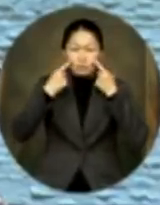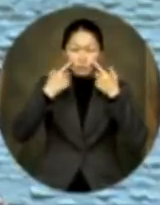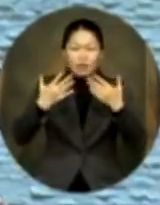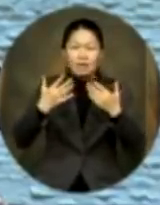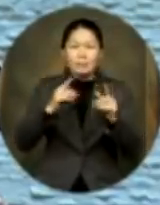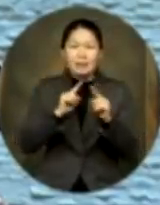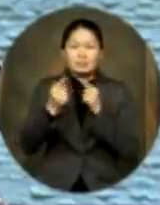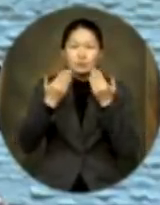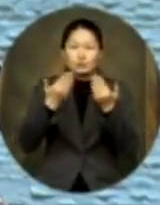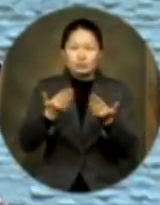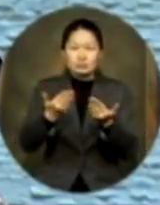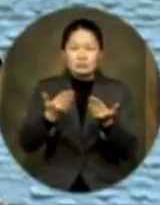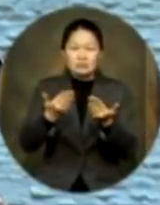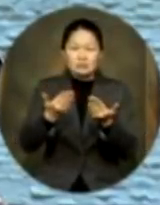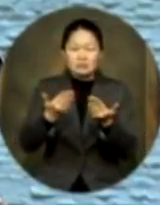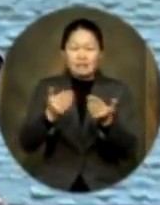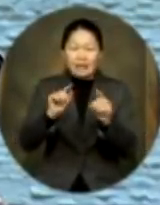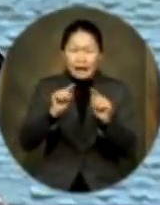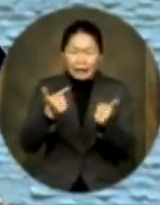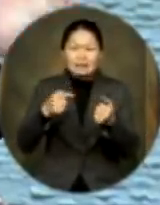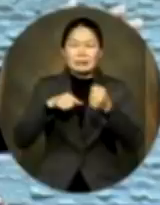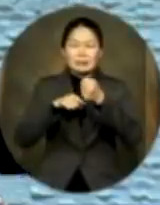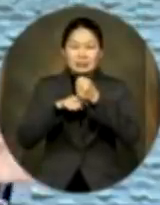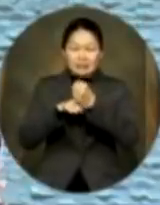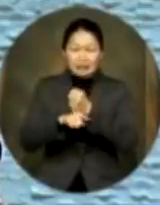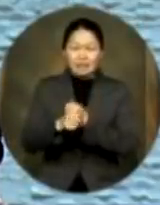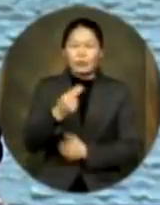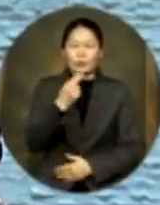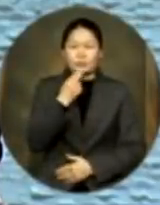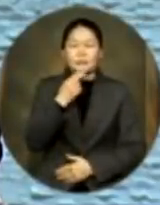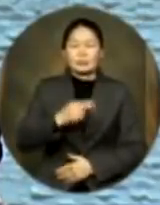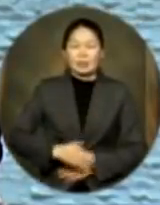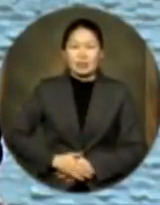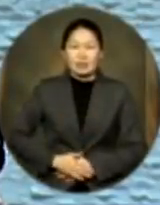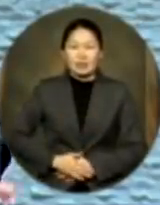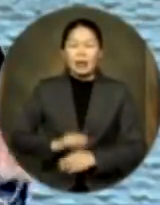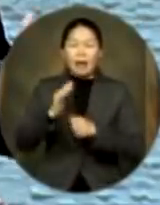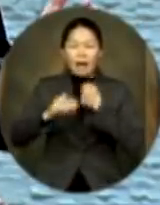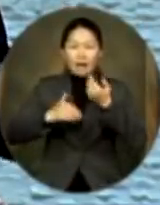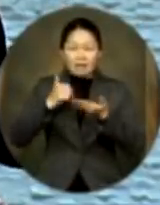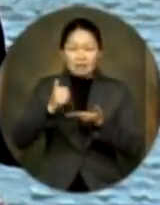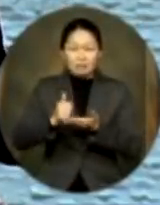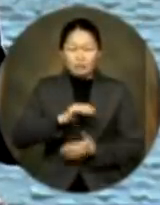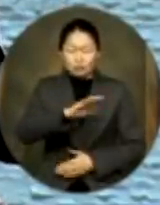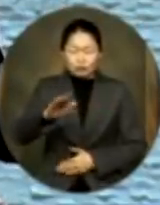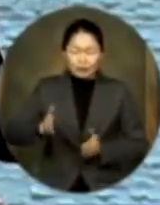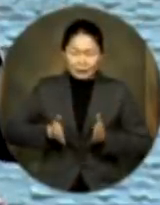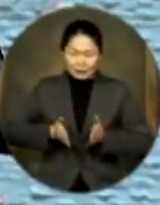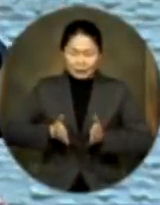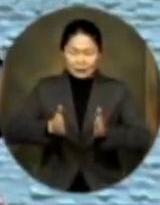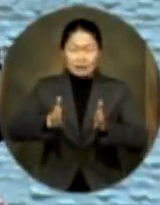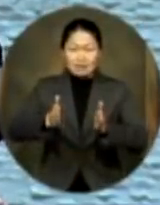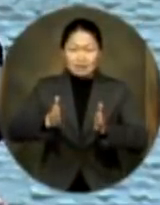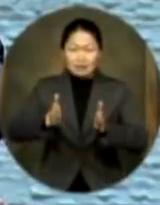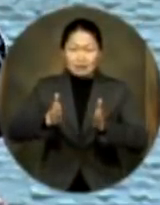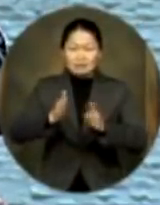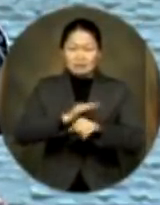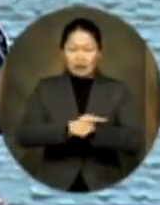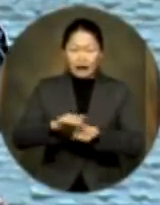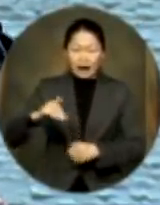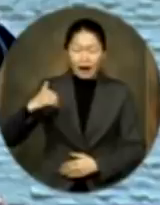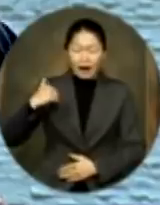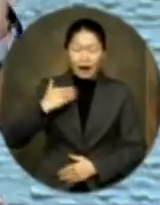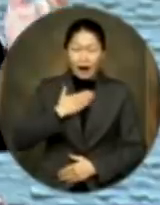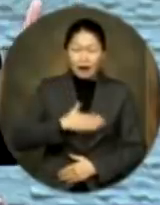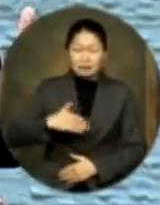말씀해 주지 않으시는 까닭이 없습니다 하나님이 우리의 길을 잘 알지 못하도록